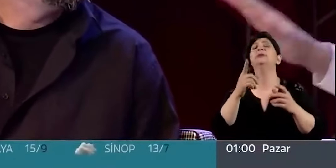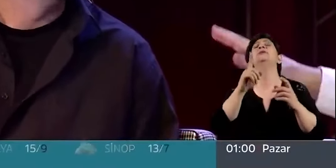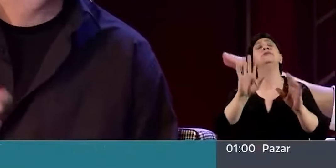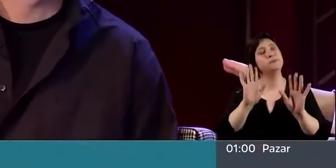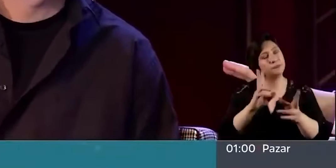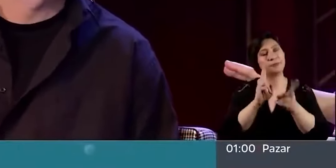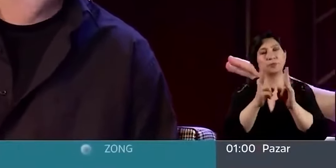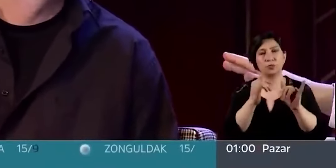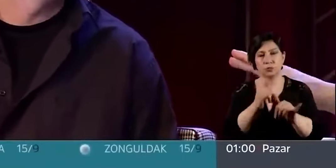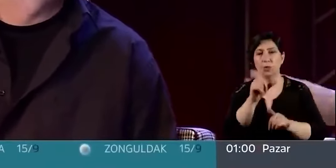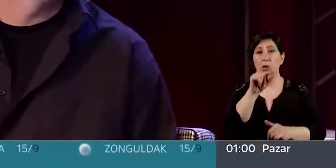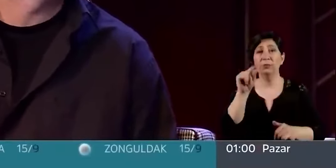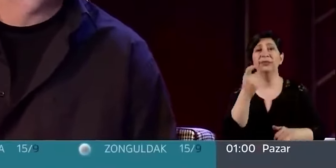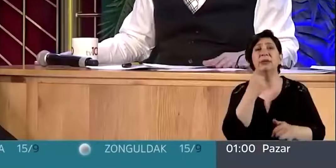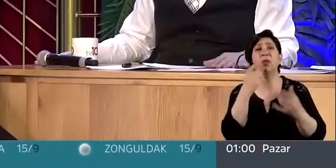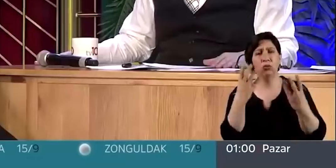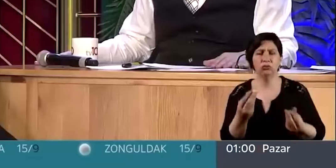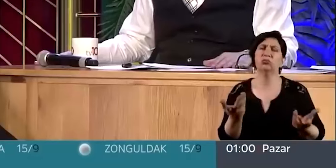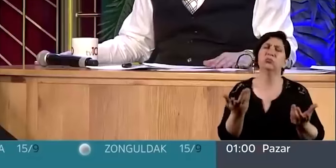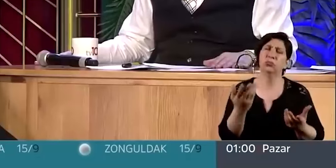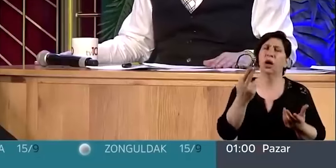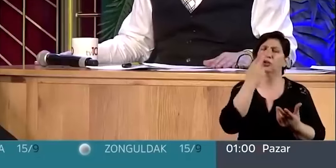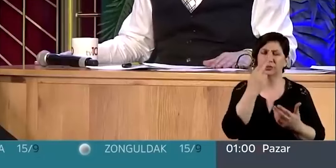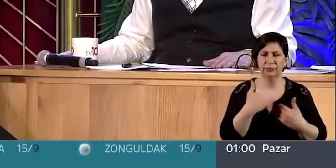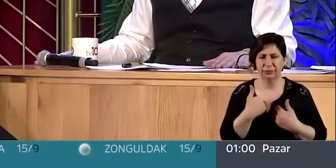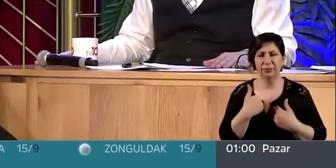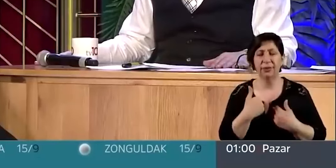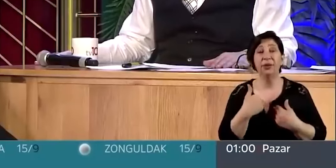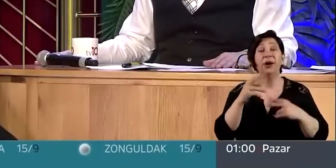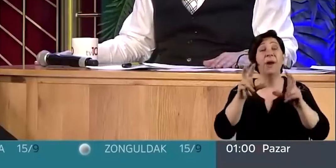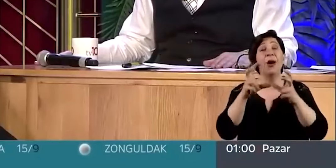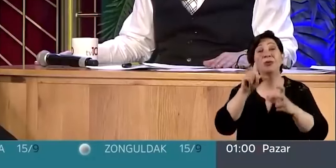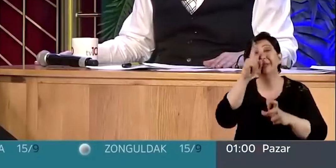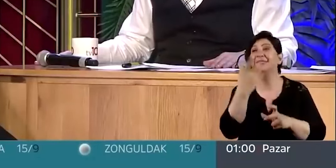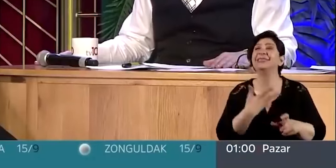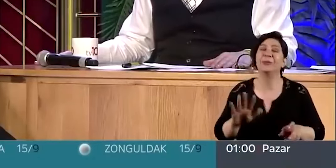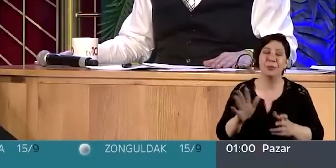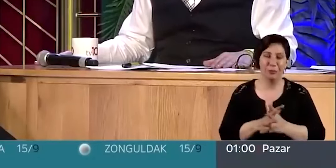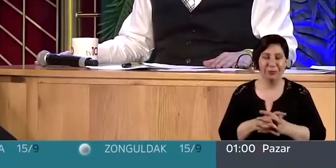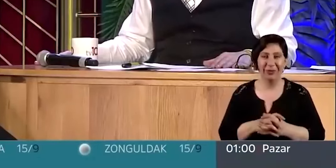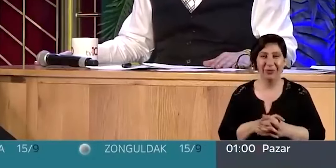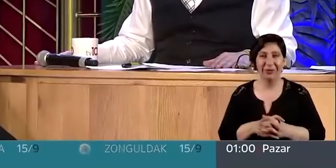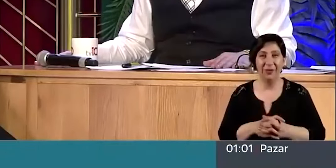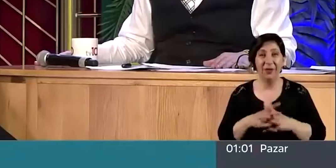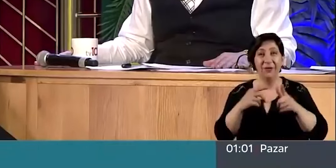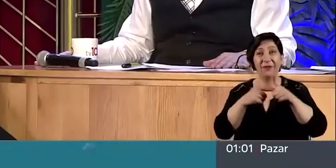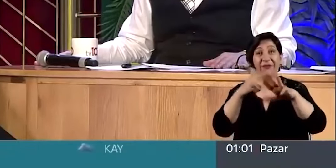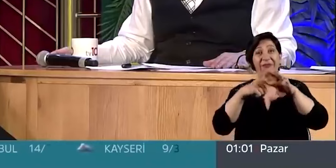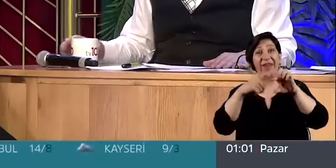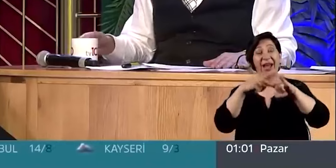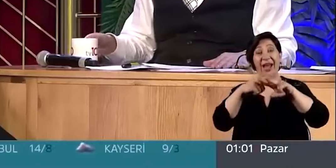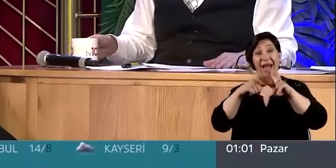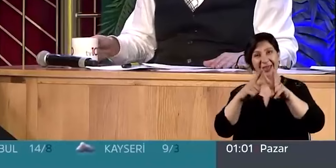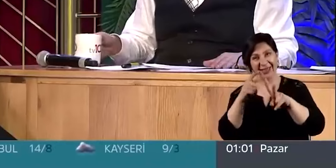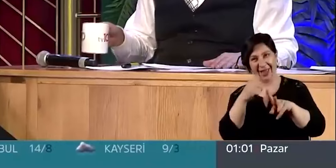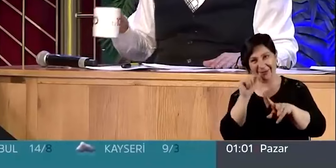iyiyim. Evet, 11 sene oldu. 1100 oyun oldu. Öğrendim canım. Maşallah. Eşek olsa öğrenir artık. Maşallah. 100 kere çıkmış yani. Maşallah. Yani. Feren abinin 2200